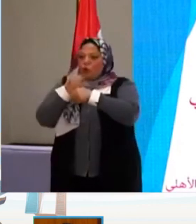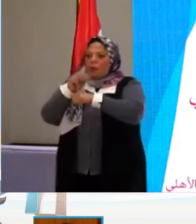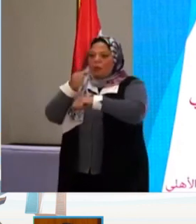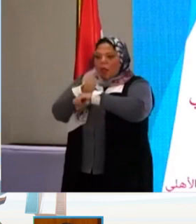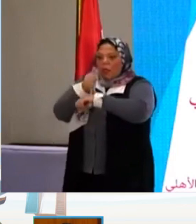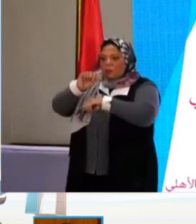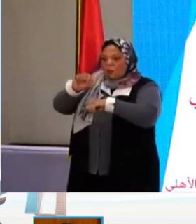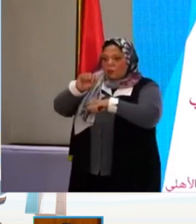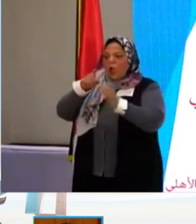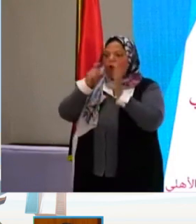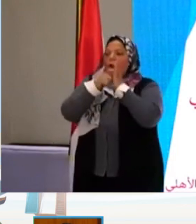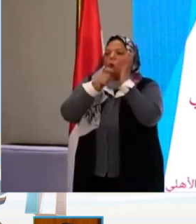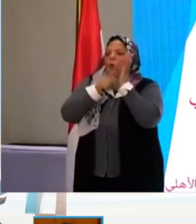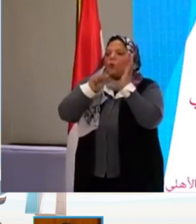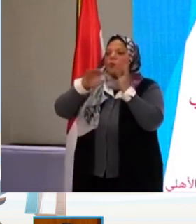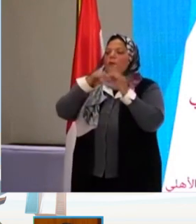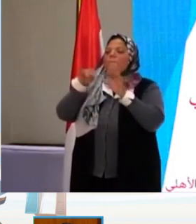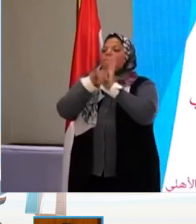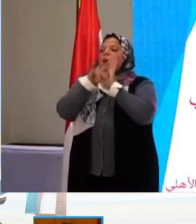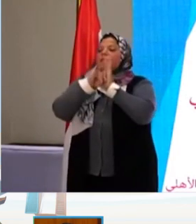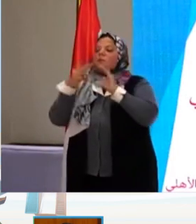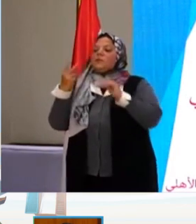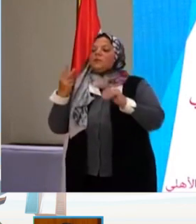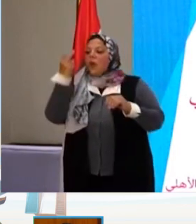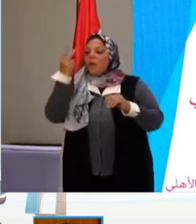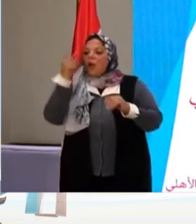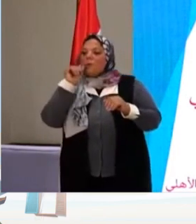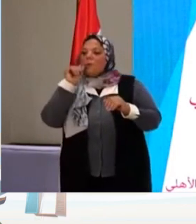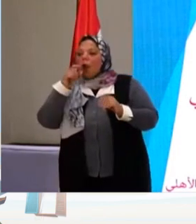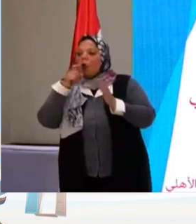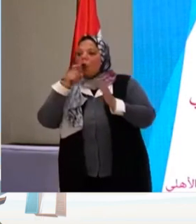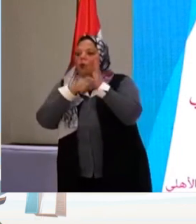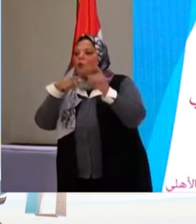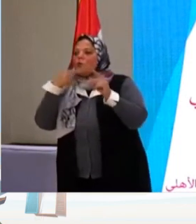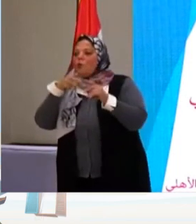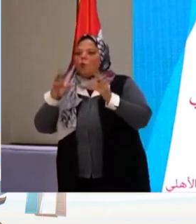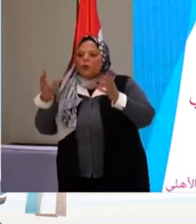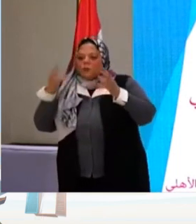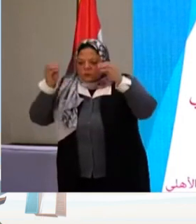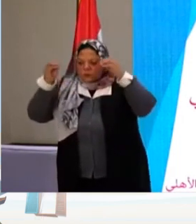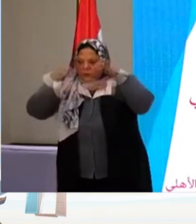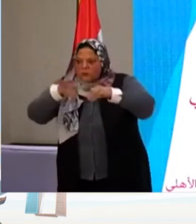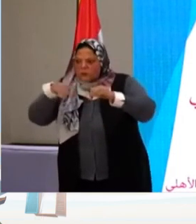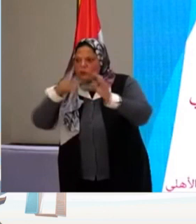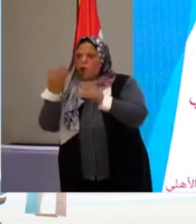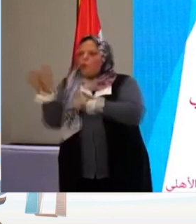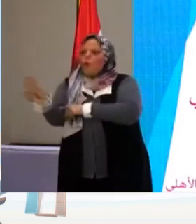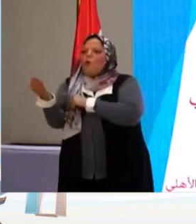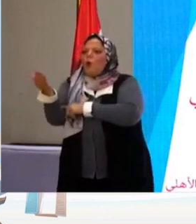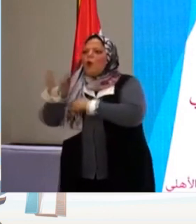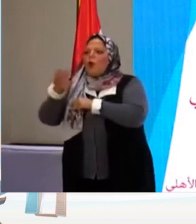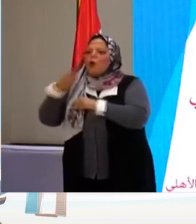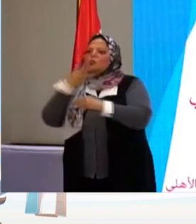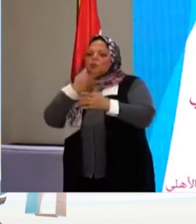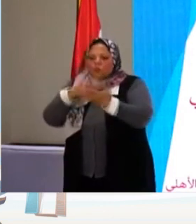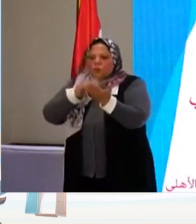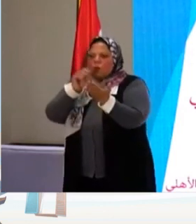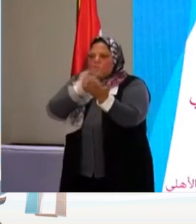جائحه كورونا. استاذ ايمن، هو ده مش متوفر الكترونيا؟ يعني الجمعيات ما تقدرش تعمل ده الكترونيا لانه بنتكلم على موضوع